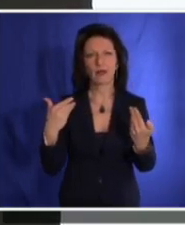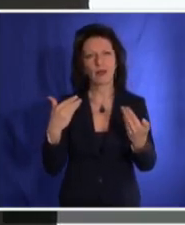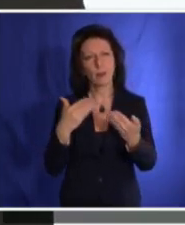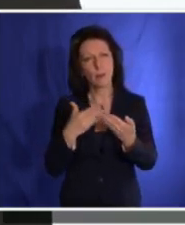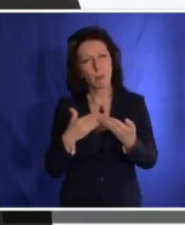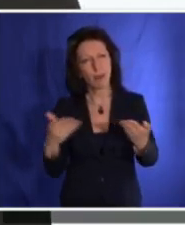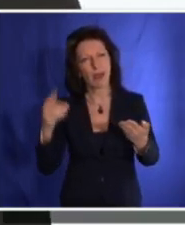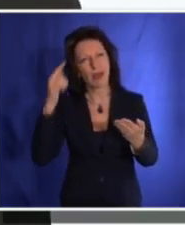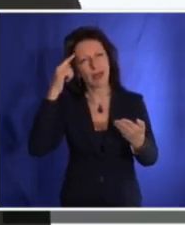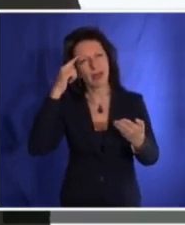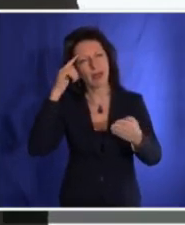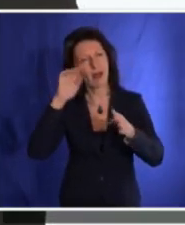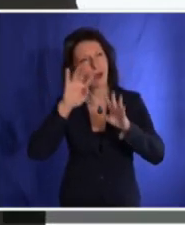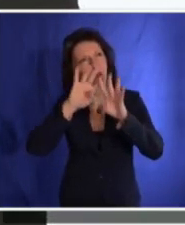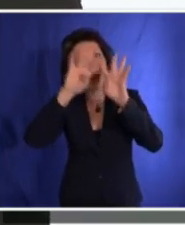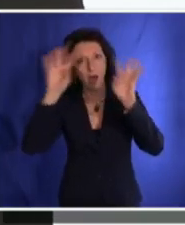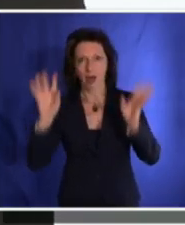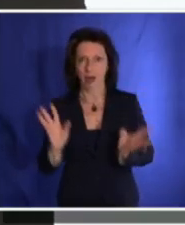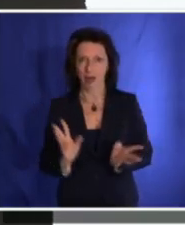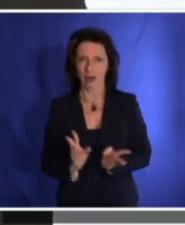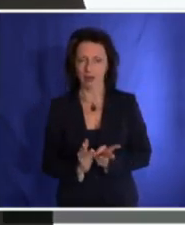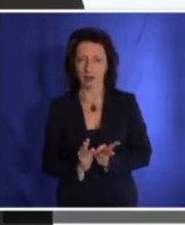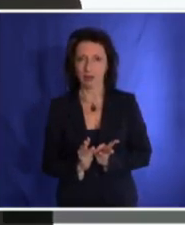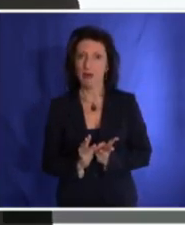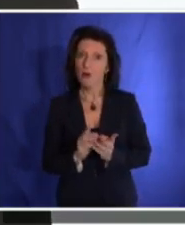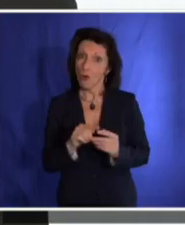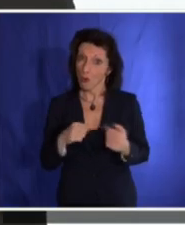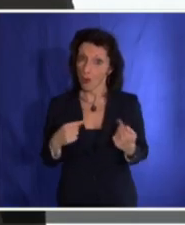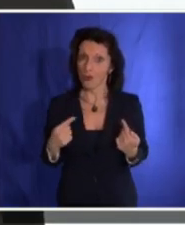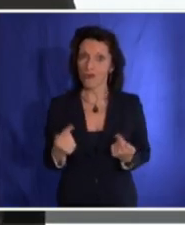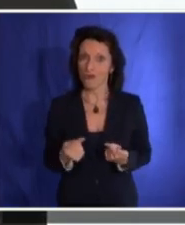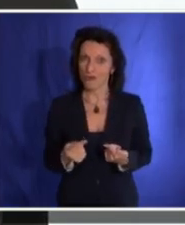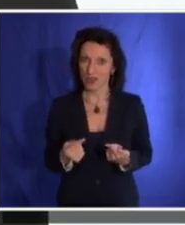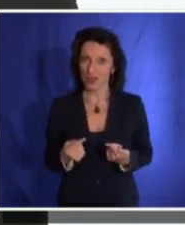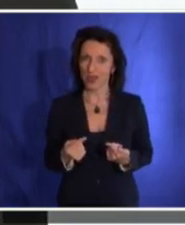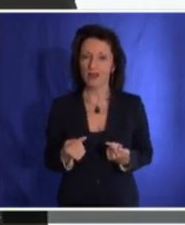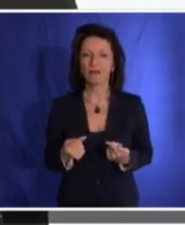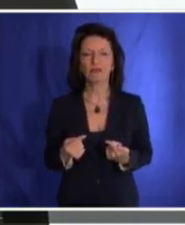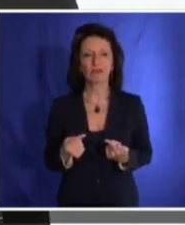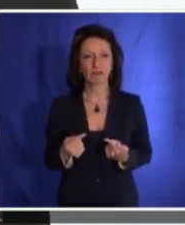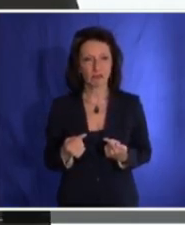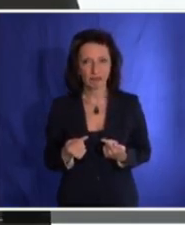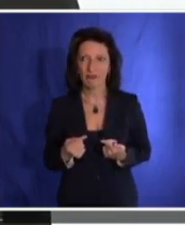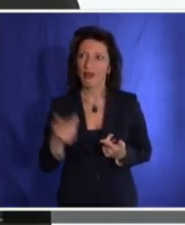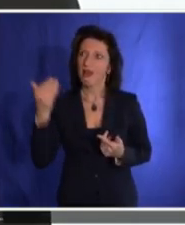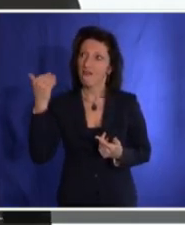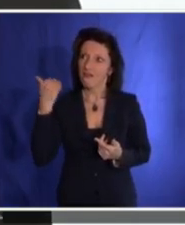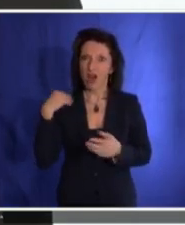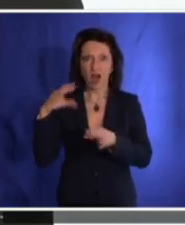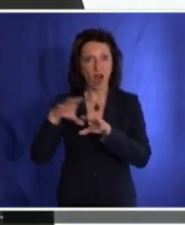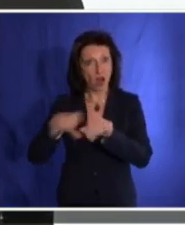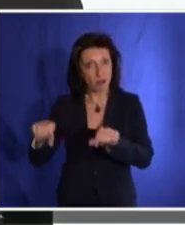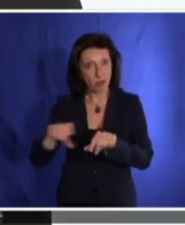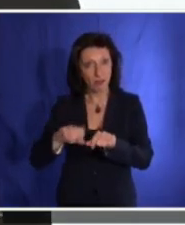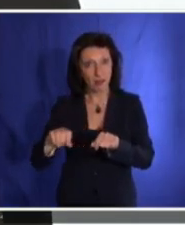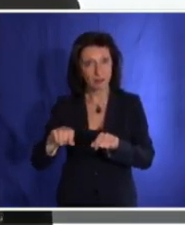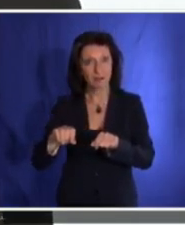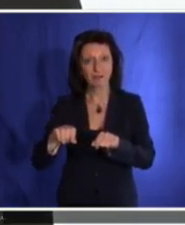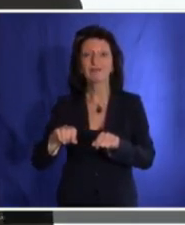Ganze und hohem Vertrauen in die Vereinbarungen und Zusagen getroffen.